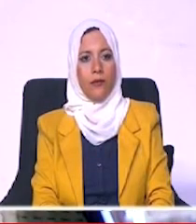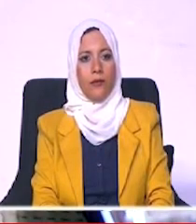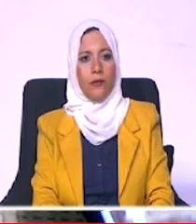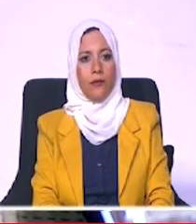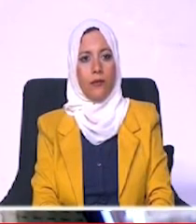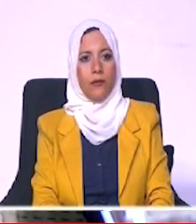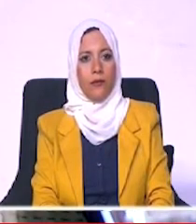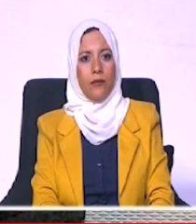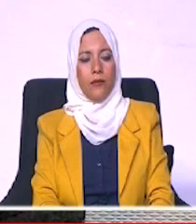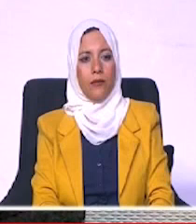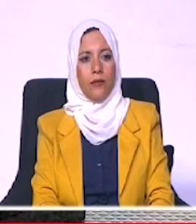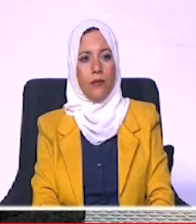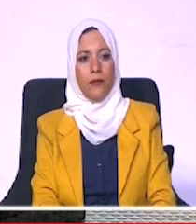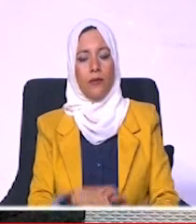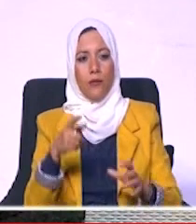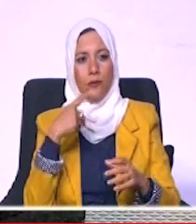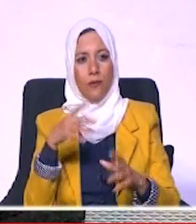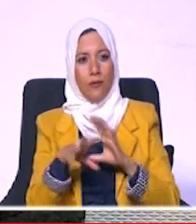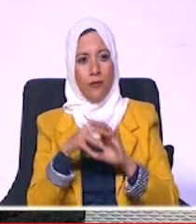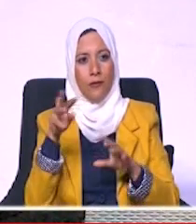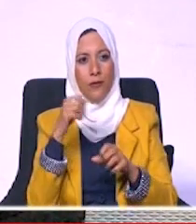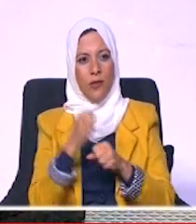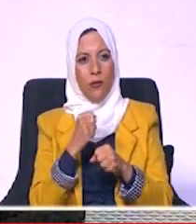يعني خلاص قررت على الطلاق؟ طلاق ايه؟